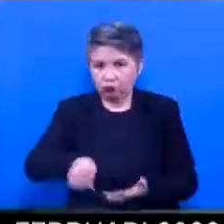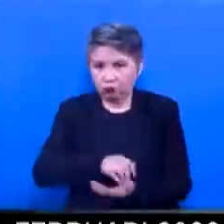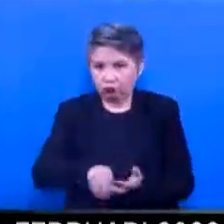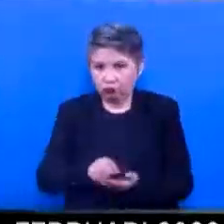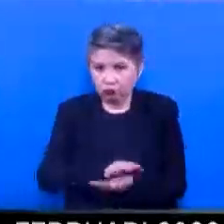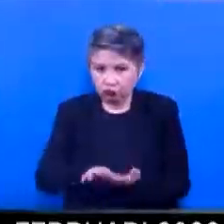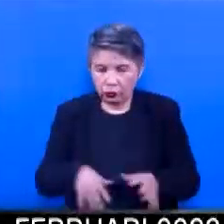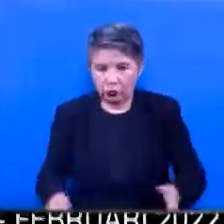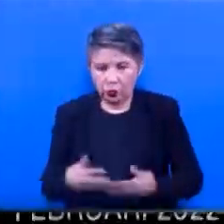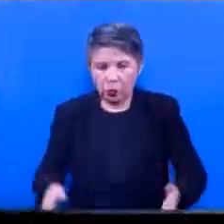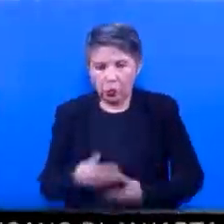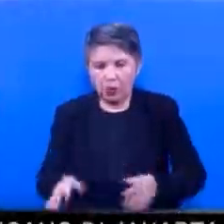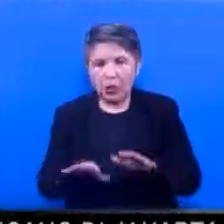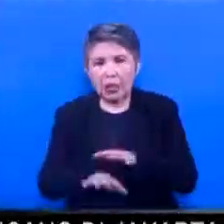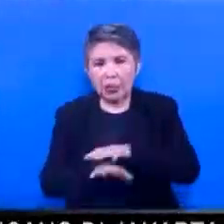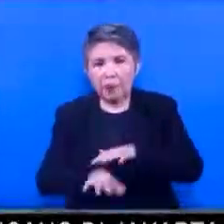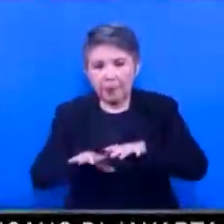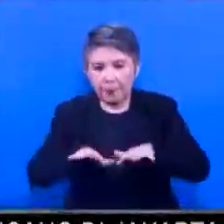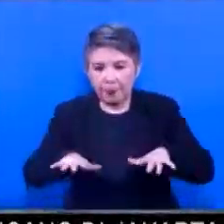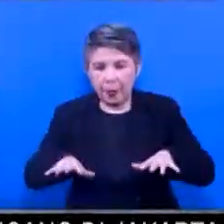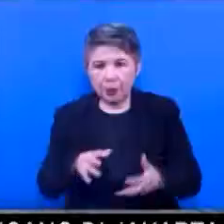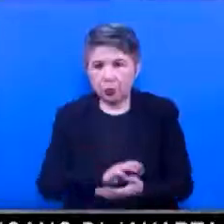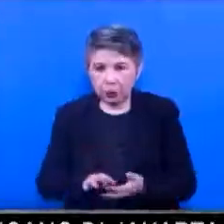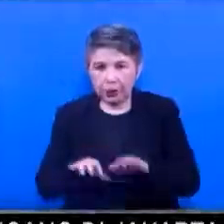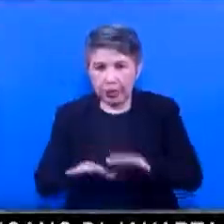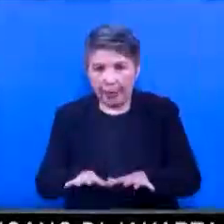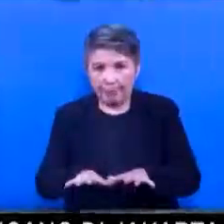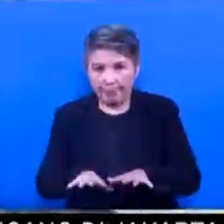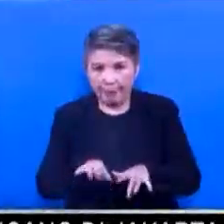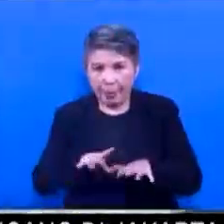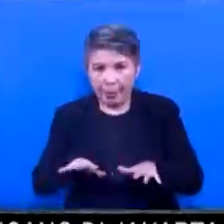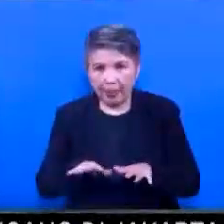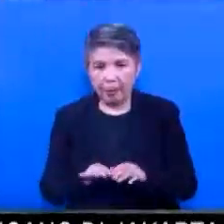ya. Sebelum digiling, kedelai direndam terlebih dahulu dan dicuci.